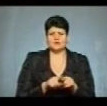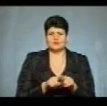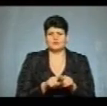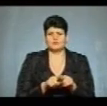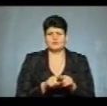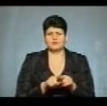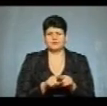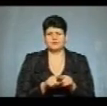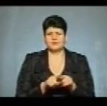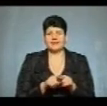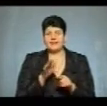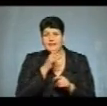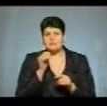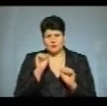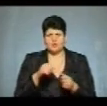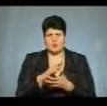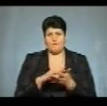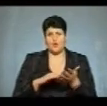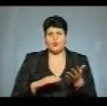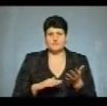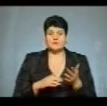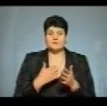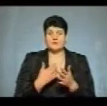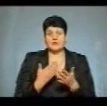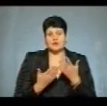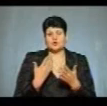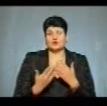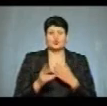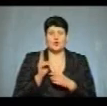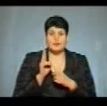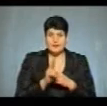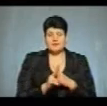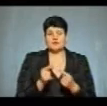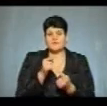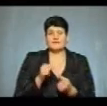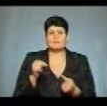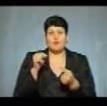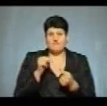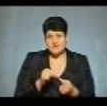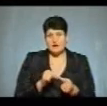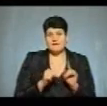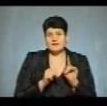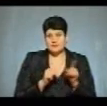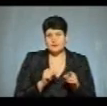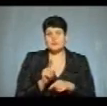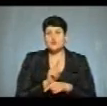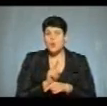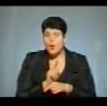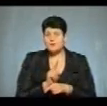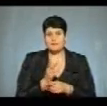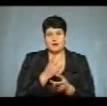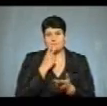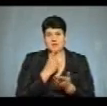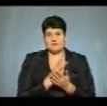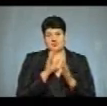утримання, термін може подовжуватися. Якщо тролейбус відповідає тим нормам, які